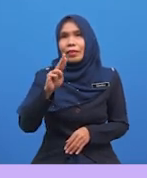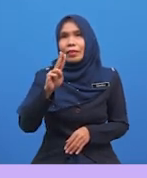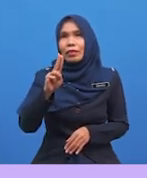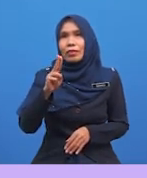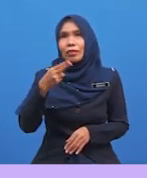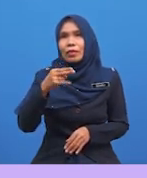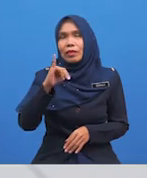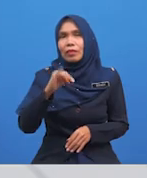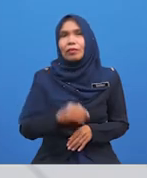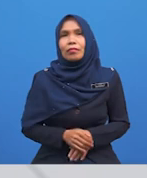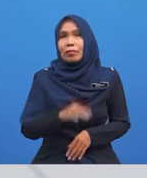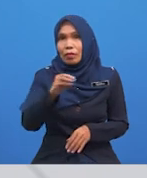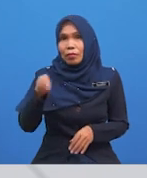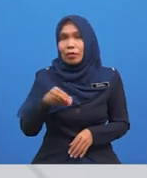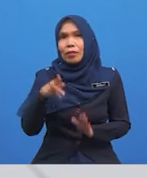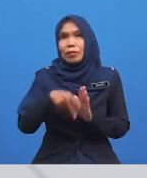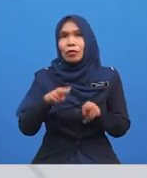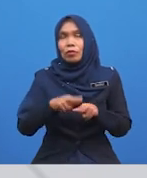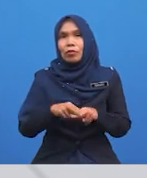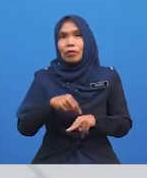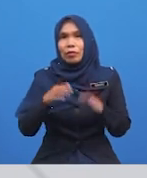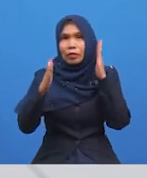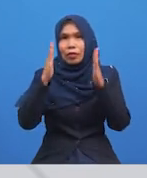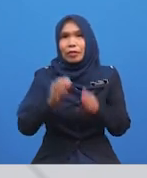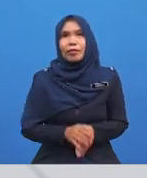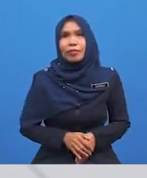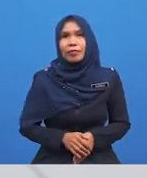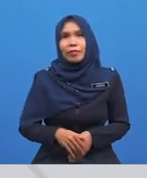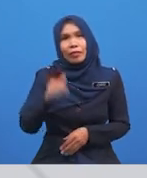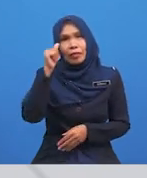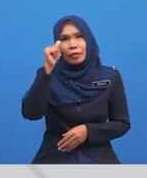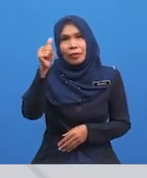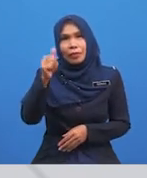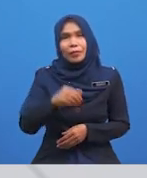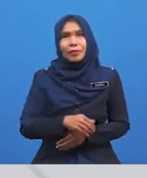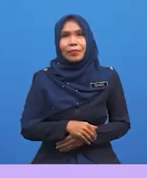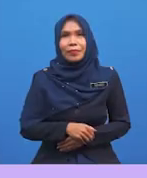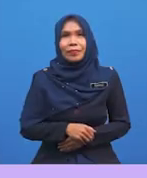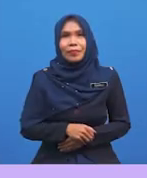Malaysia. Sehingga kita berjumpa lagi. Assalamualaikum.